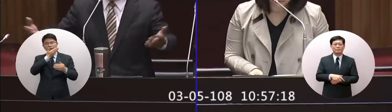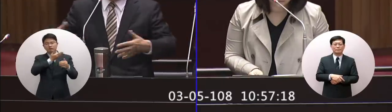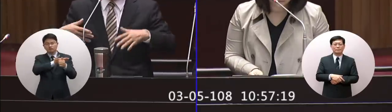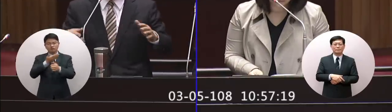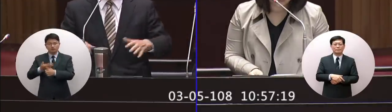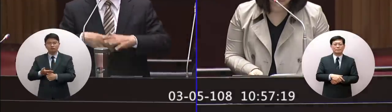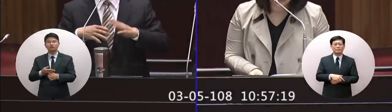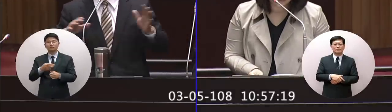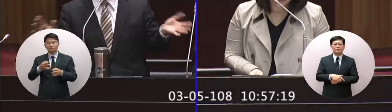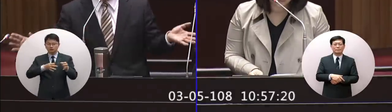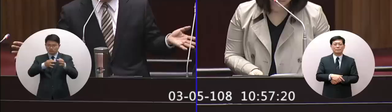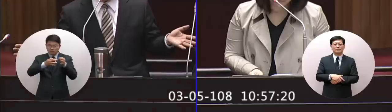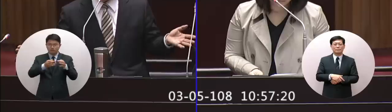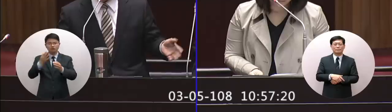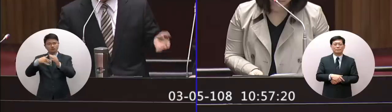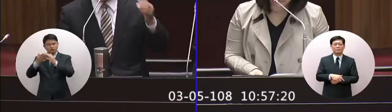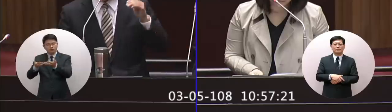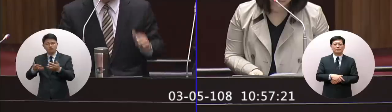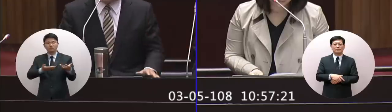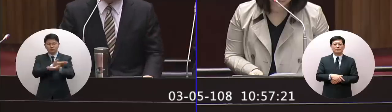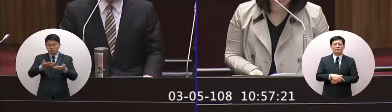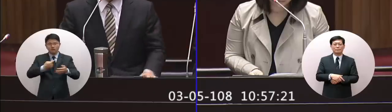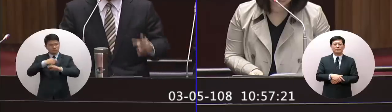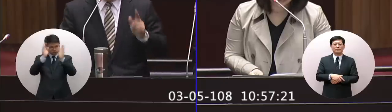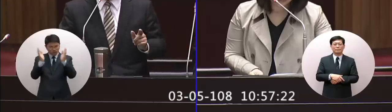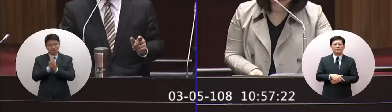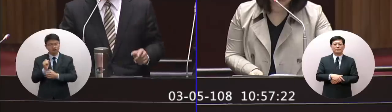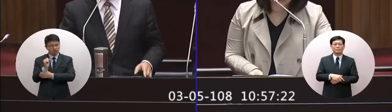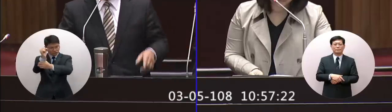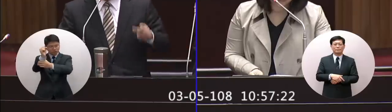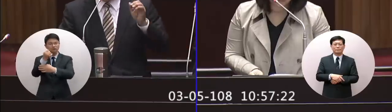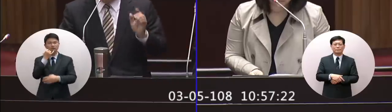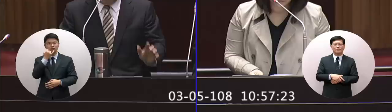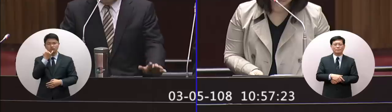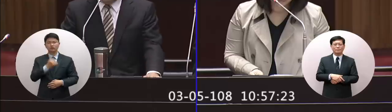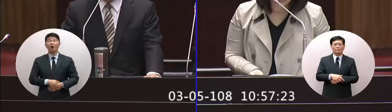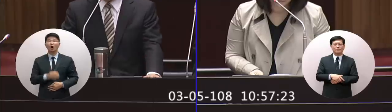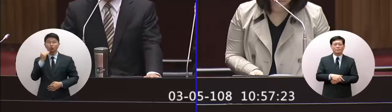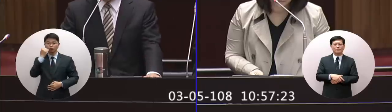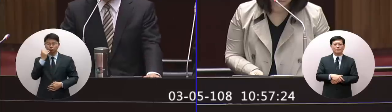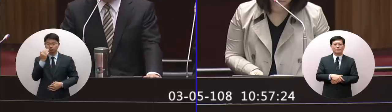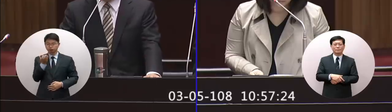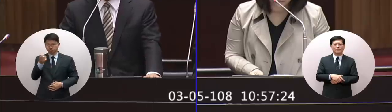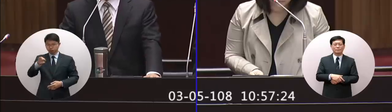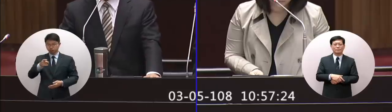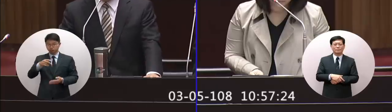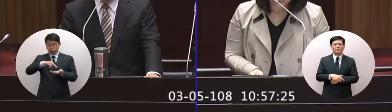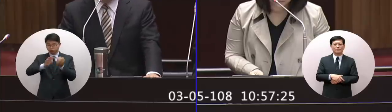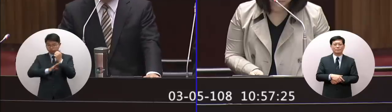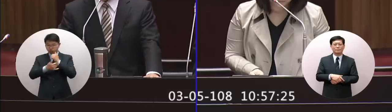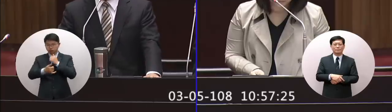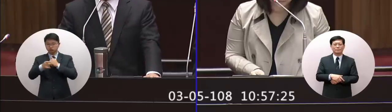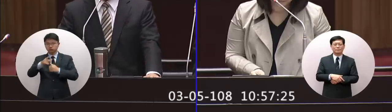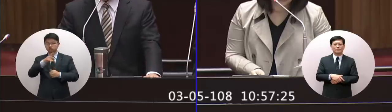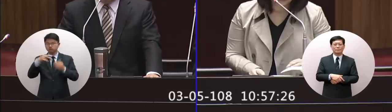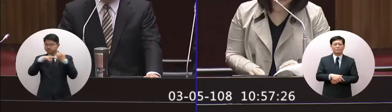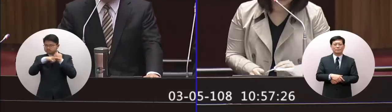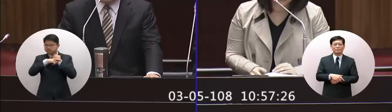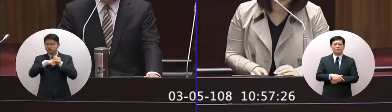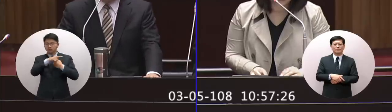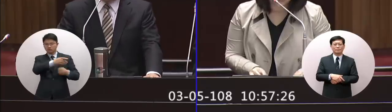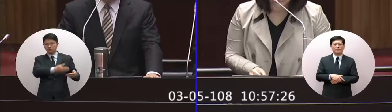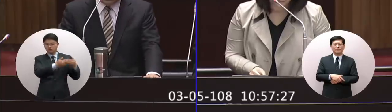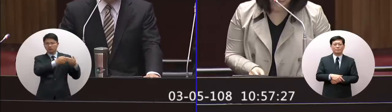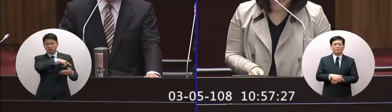流、生意交流都非常好，我们都支持。但如果委员你有研究中国